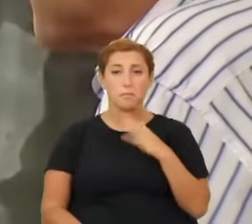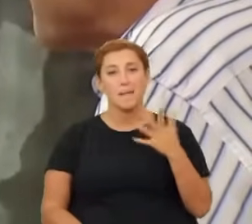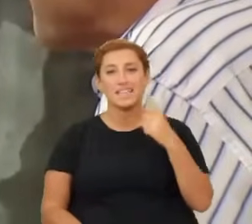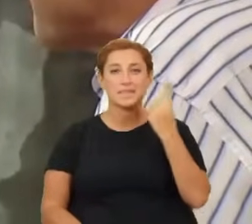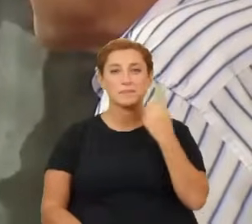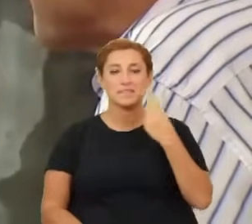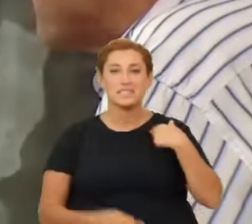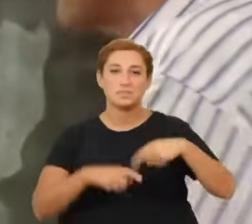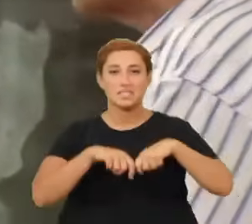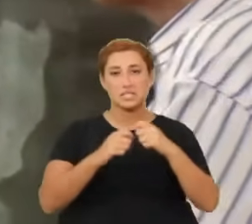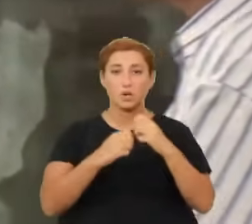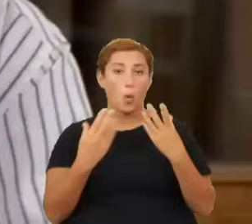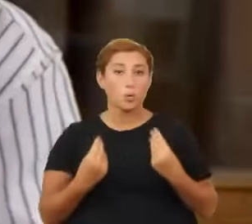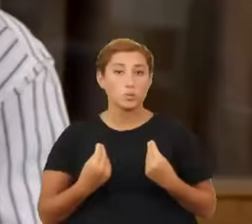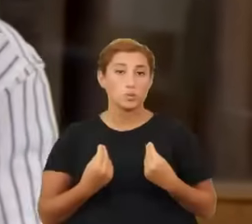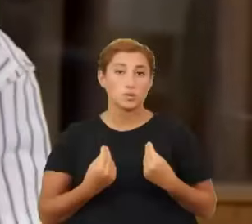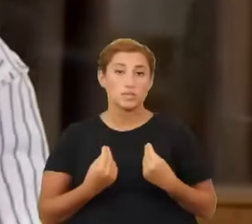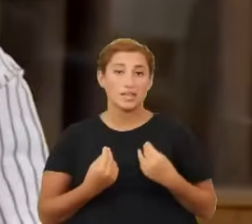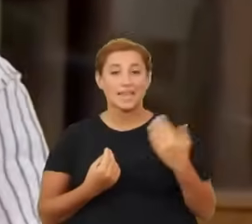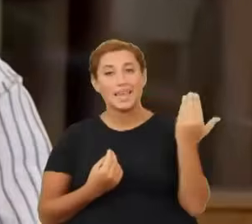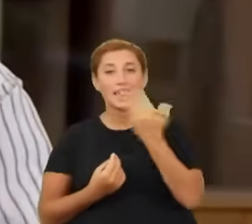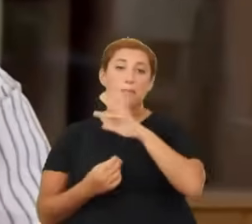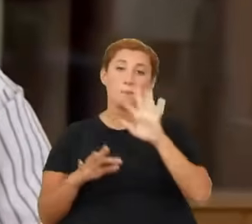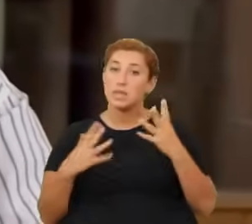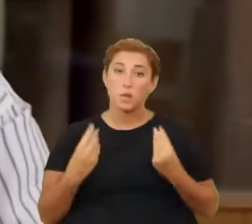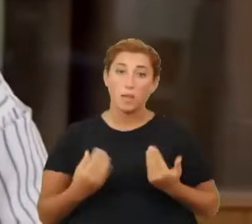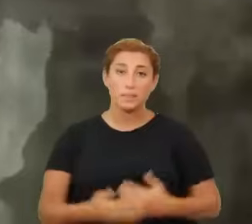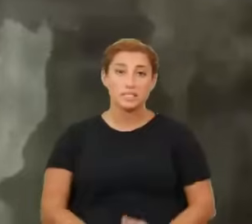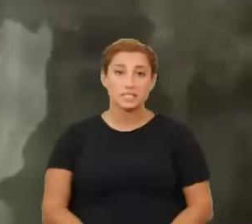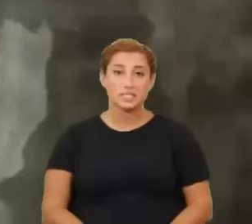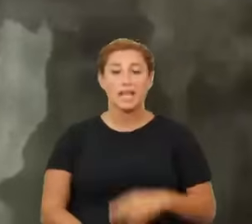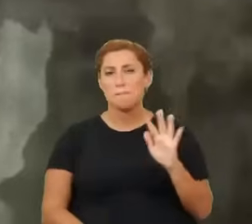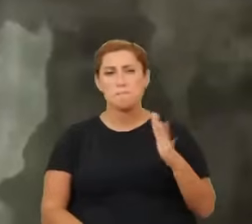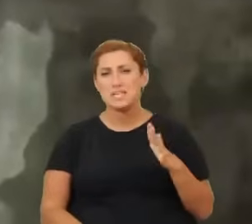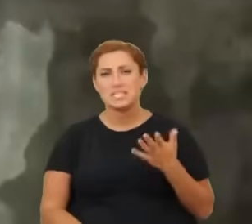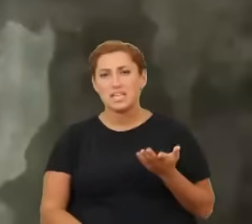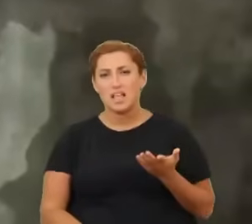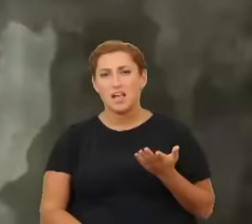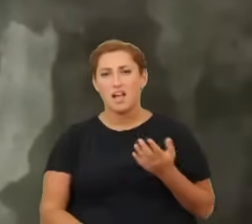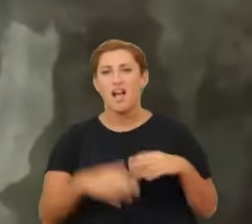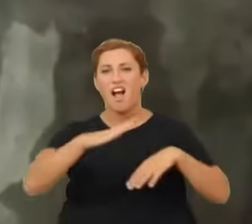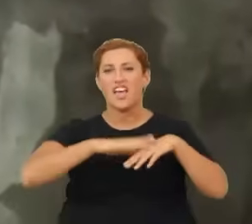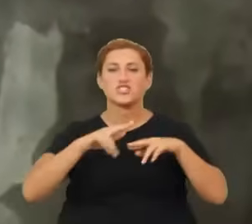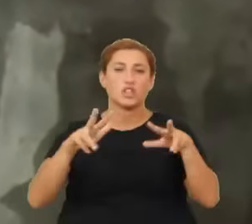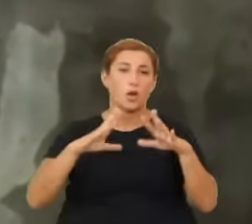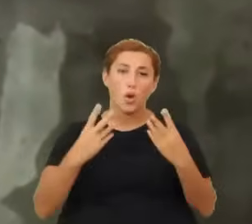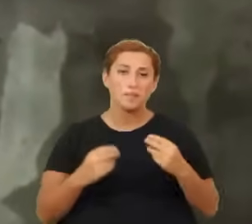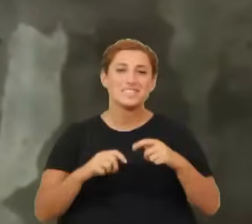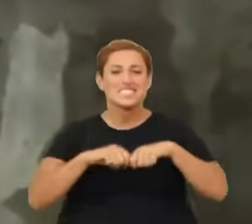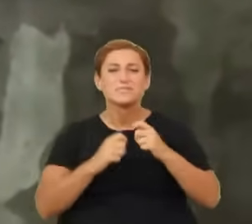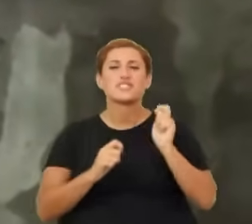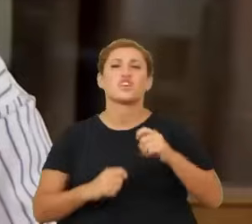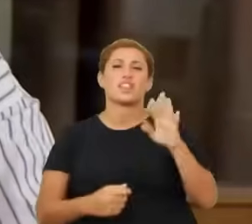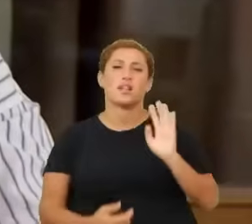belki bir yerlerimizi kırarsak gitmeyebiliriz. Yani mesela ayağımızı çatlatabiliriz, illa